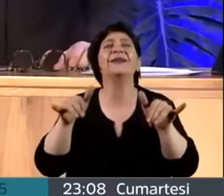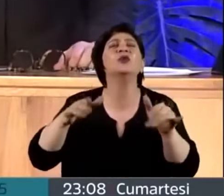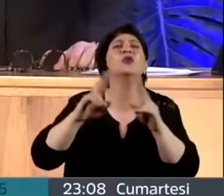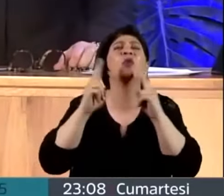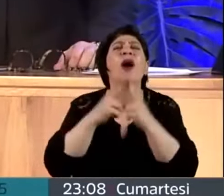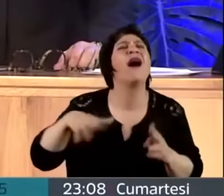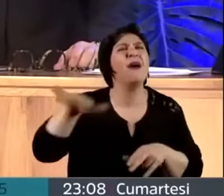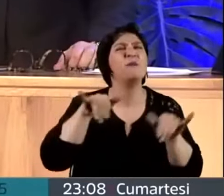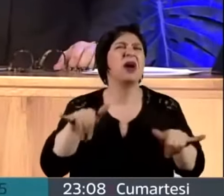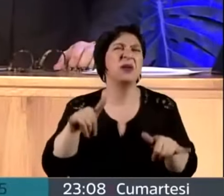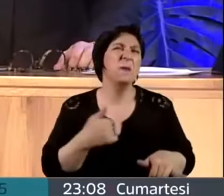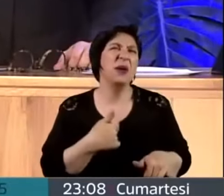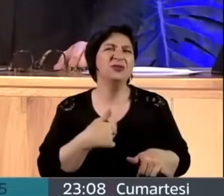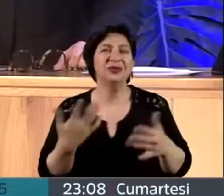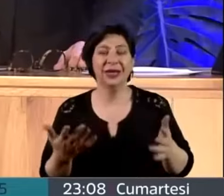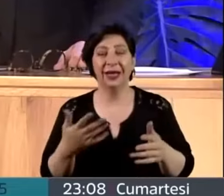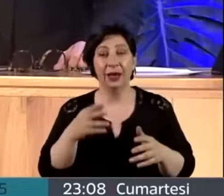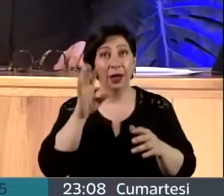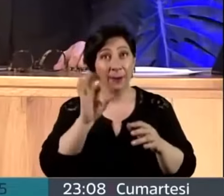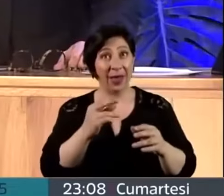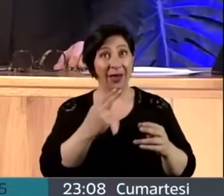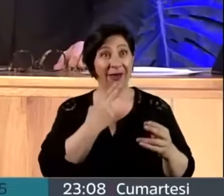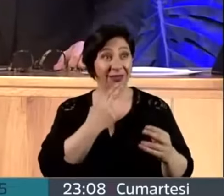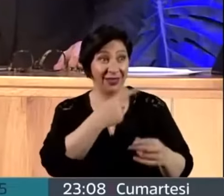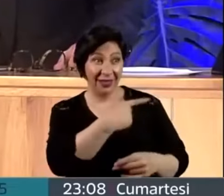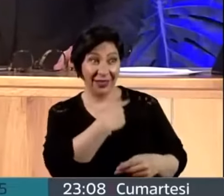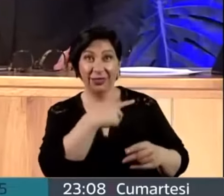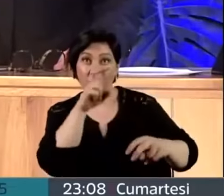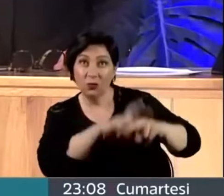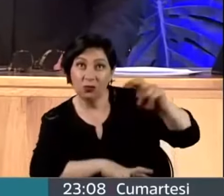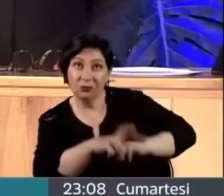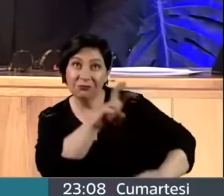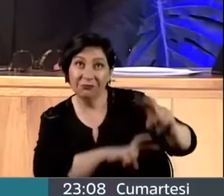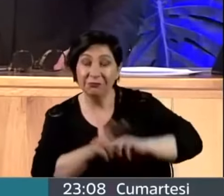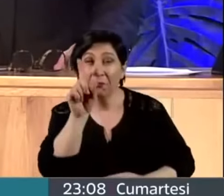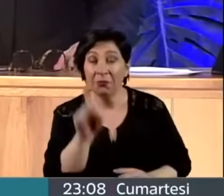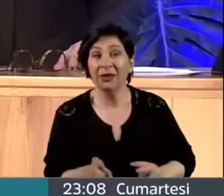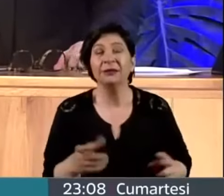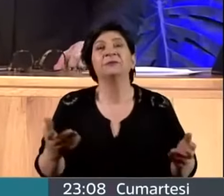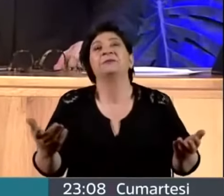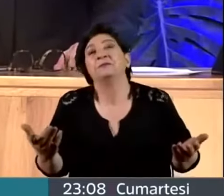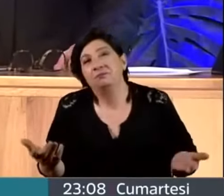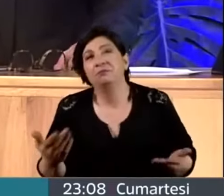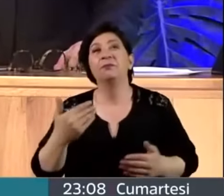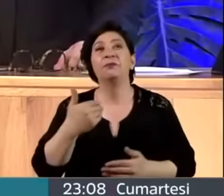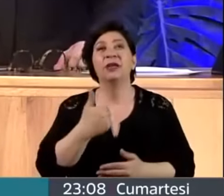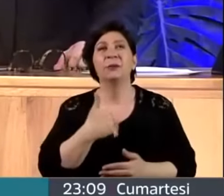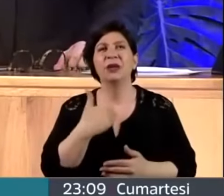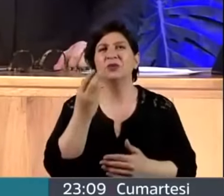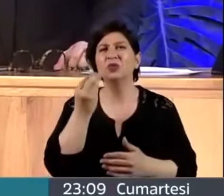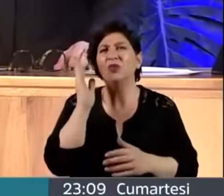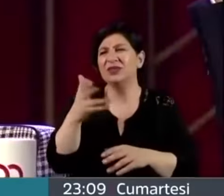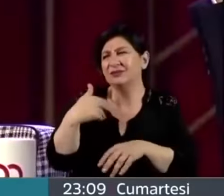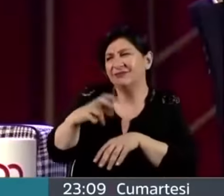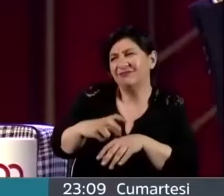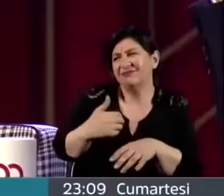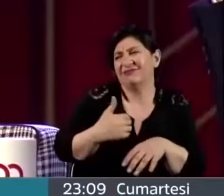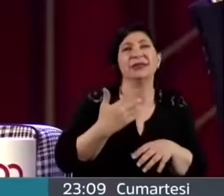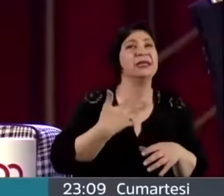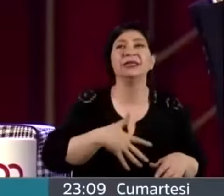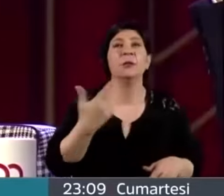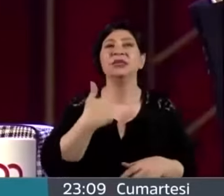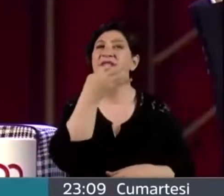aynı. Karakter herkes önemli. Böyle kadın kadına düşman kadın, mıdır dünyanın her tarafında? Zaten şeyde ben çok... Böyle düşmanlığı da yaşamadım çünkü